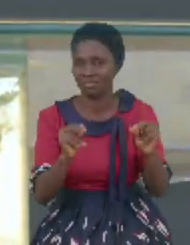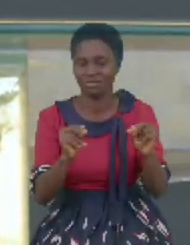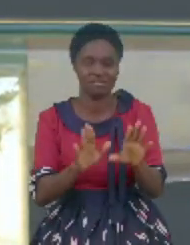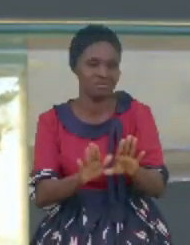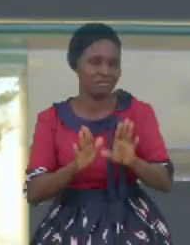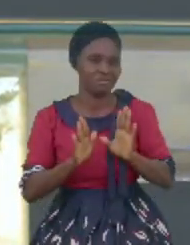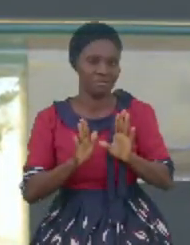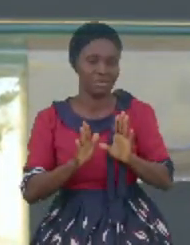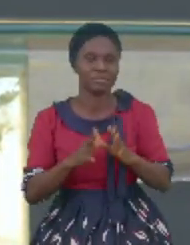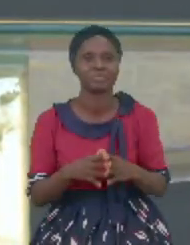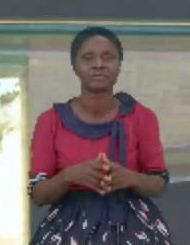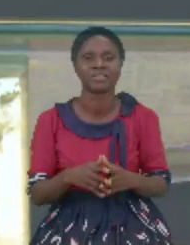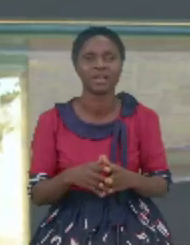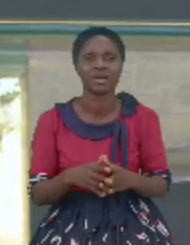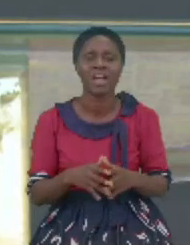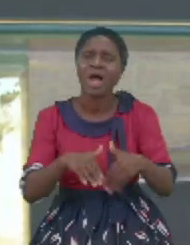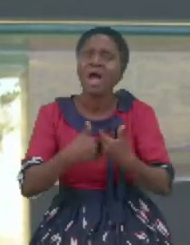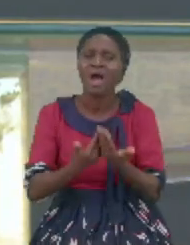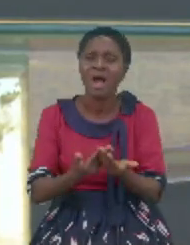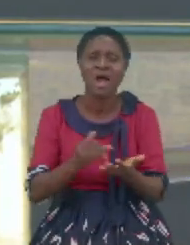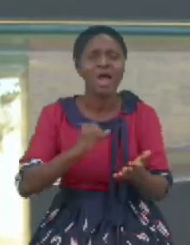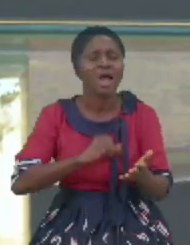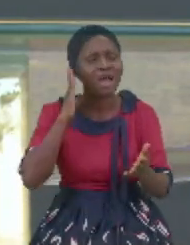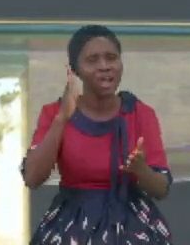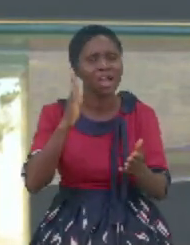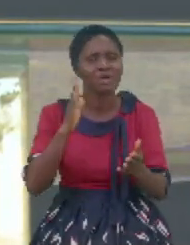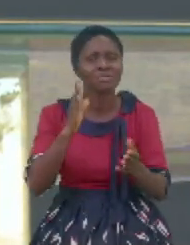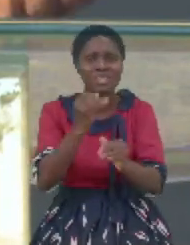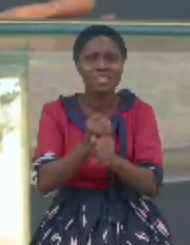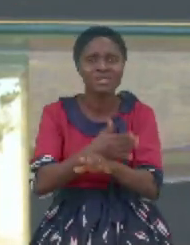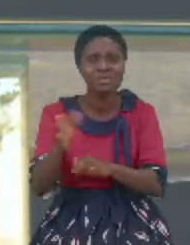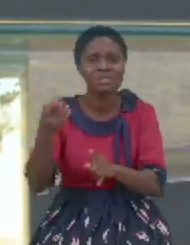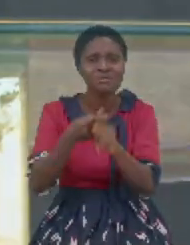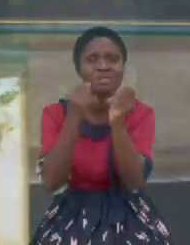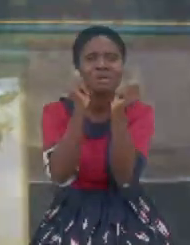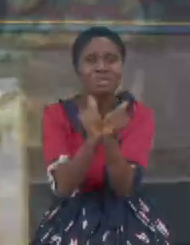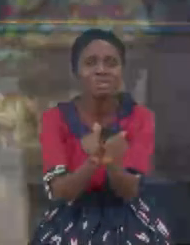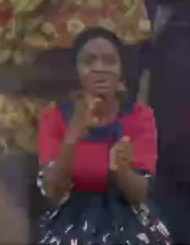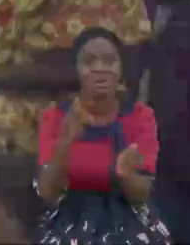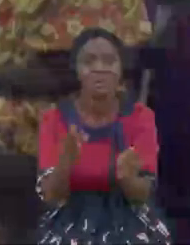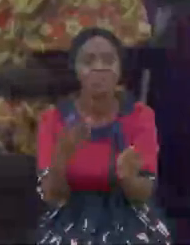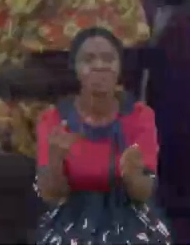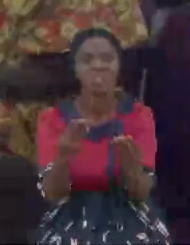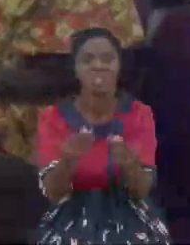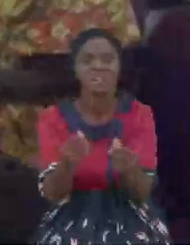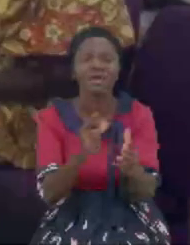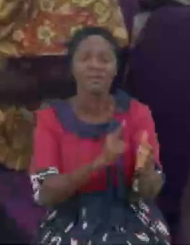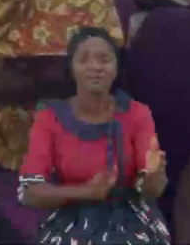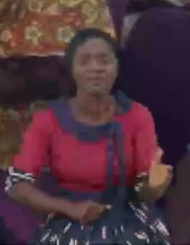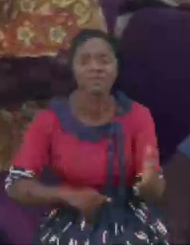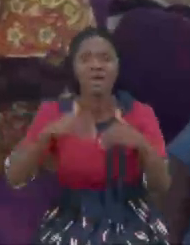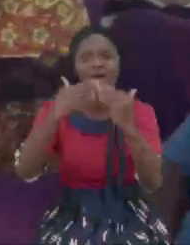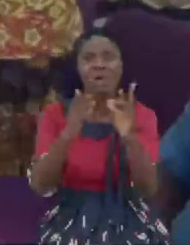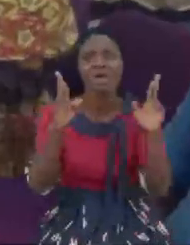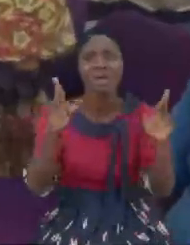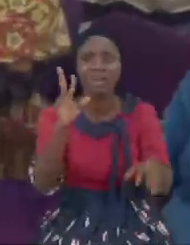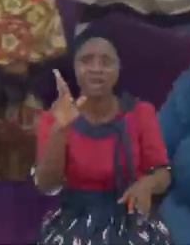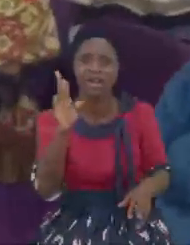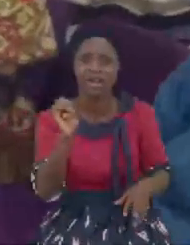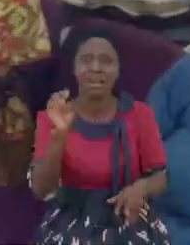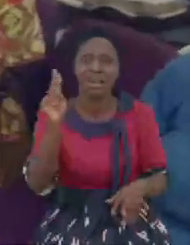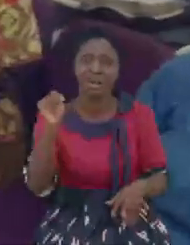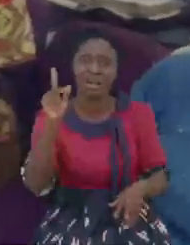Comment aurai-je toutes choses accomplies? Il n'y a pas de crainte. Comment dois-je me libérer de la captivité des bailleurs?